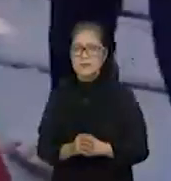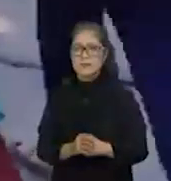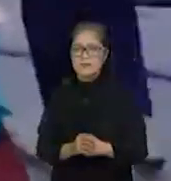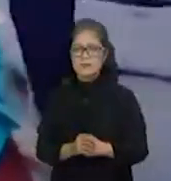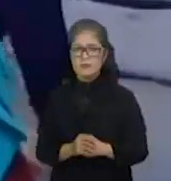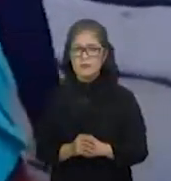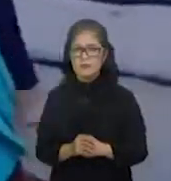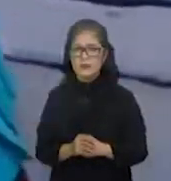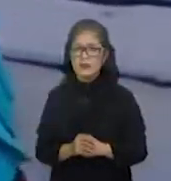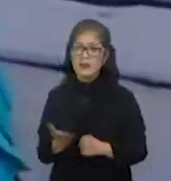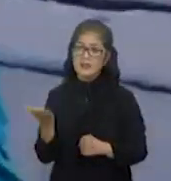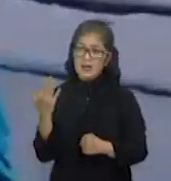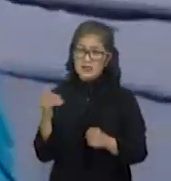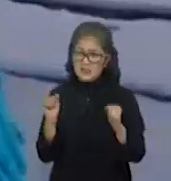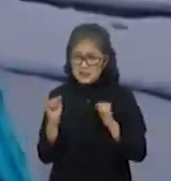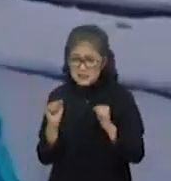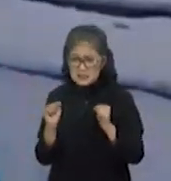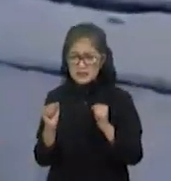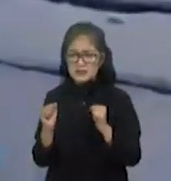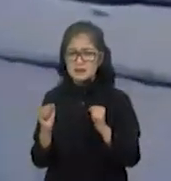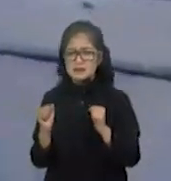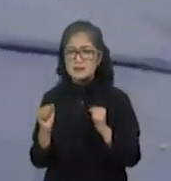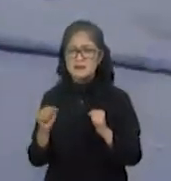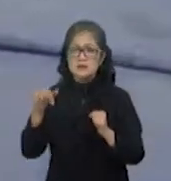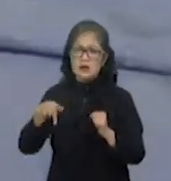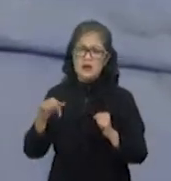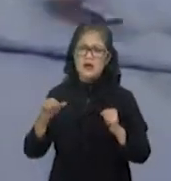Tadi desek-desekan lah, gimana sih, Bu? Ya, desek-desek lah.